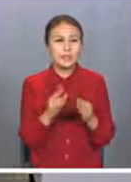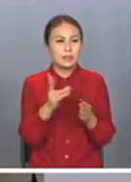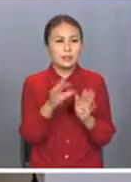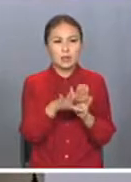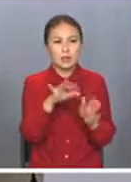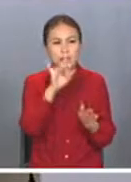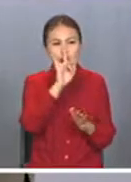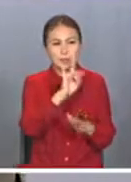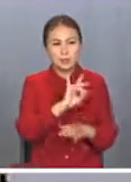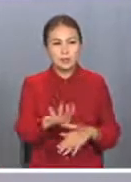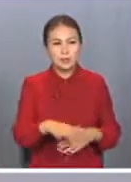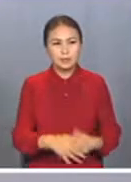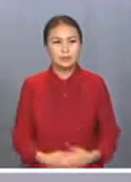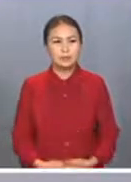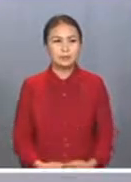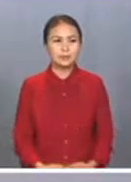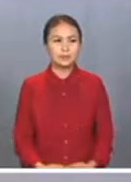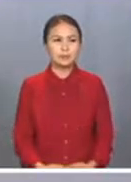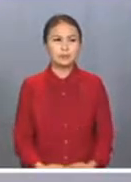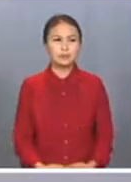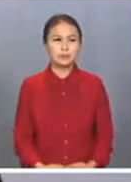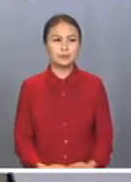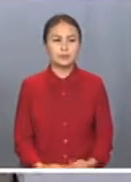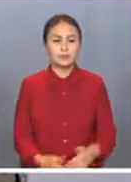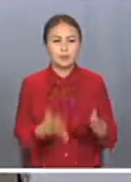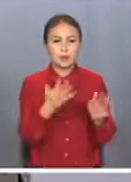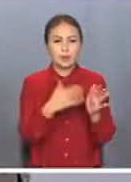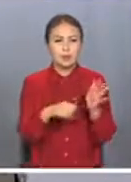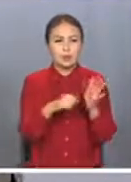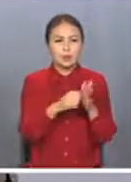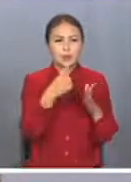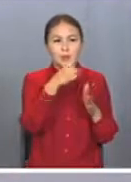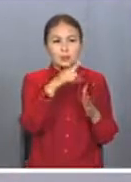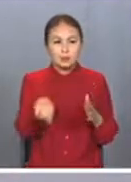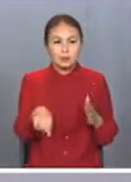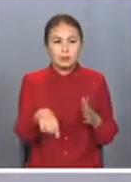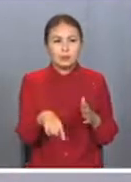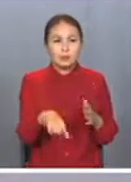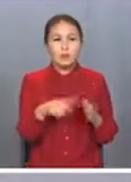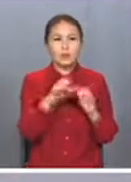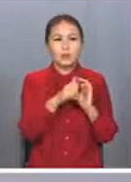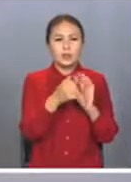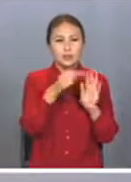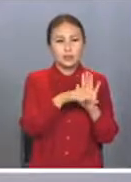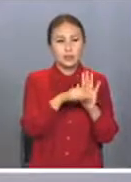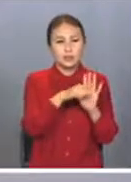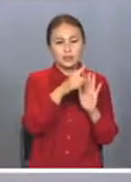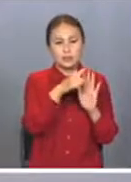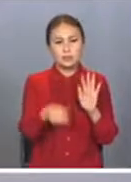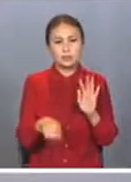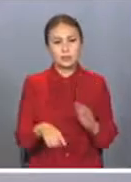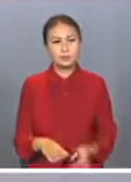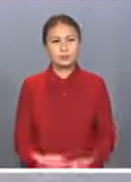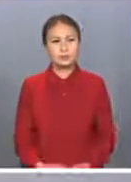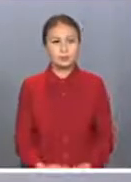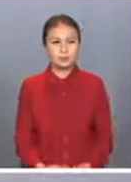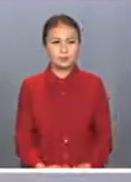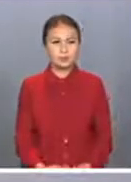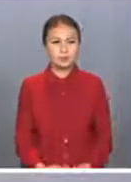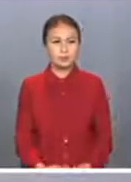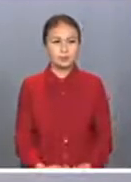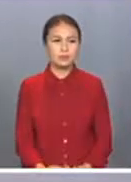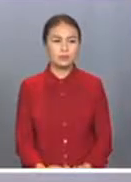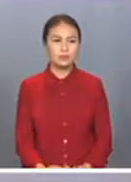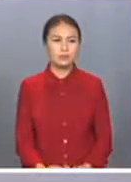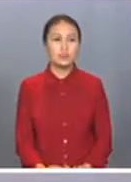қараңыздар. 56-ның ішіндегі 2-ні сызып тастаймын. 16-ның ішіндегі 2-ні де алып тастаймын. Өйткені бізде